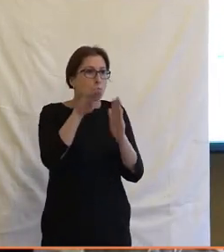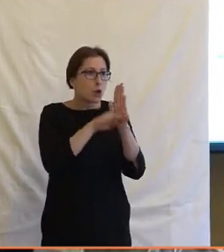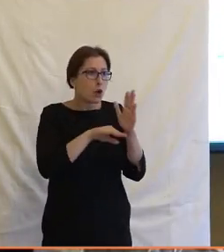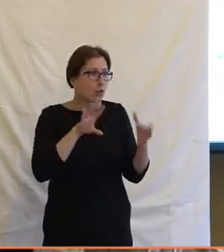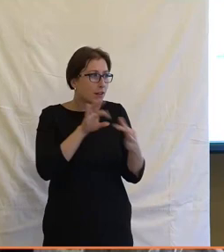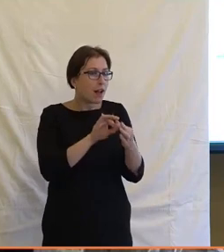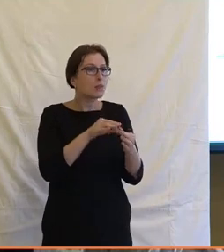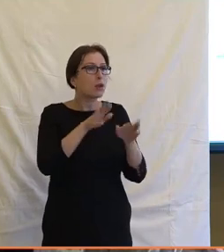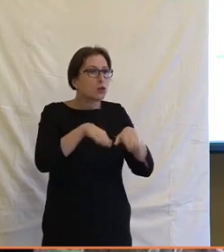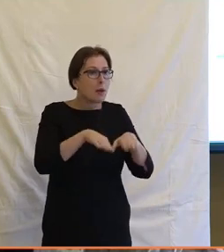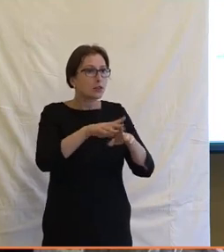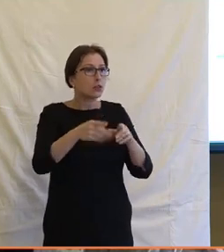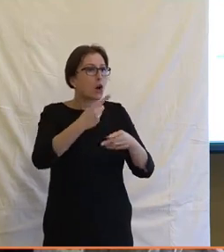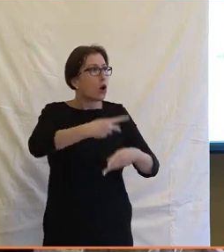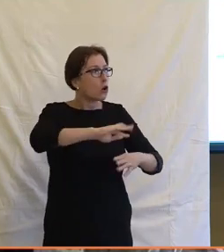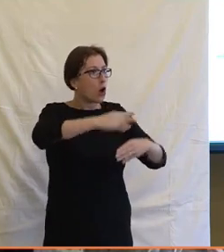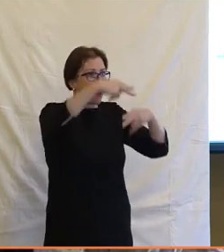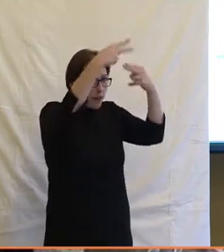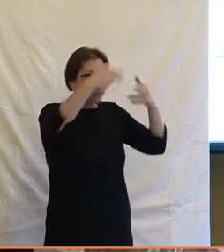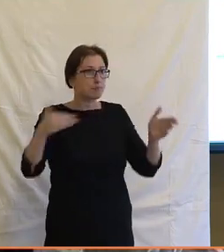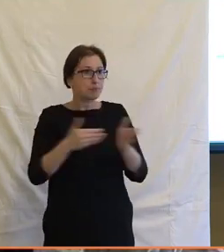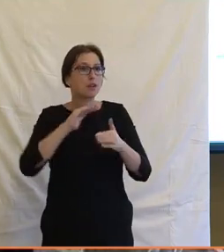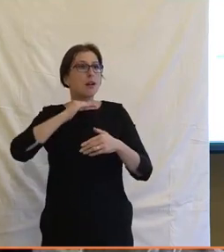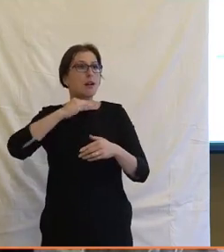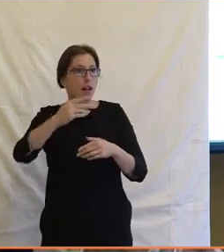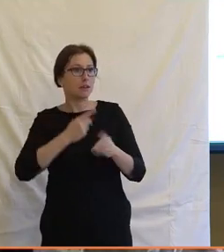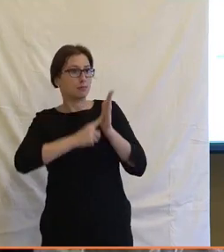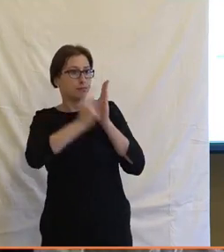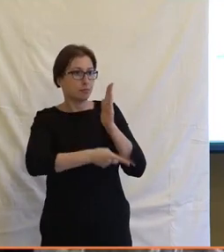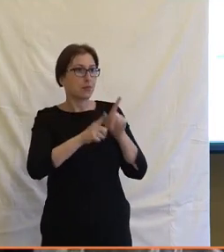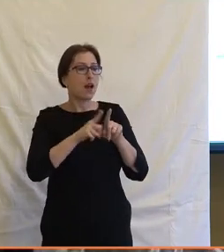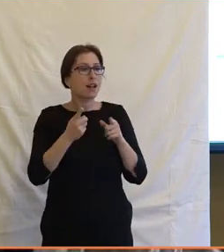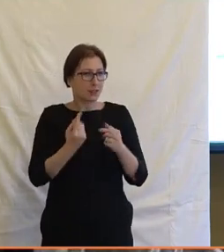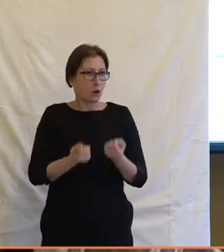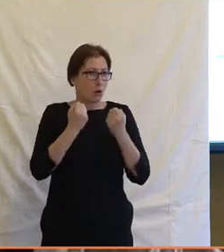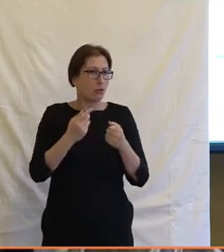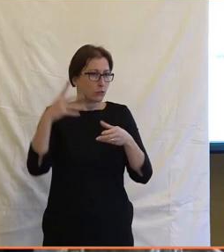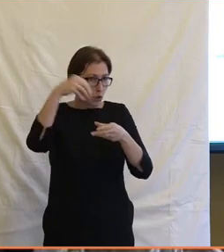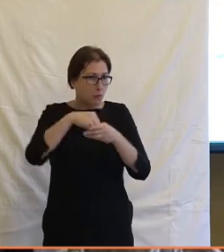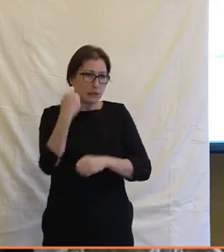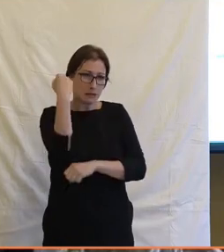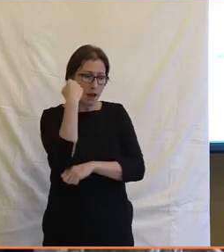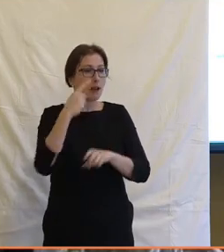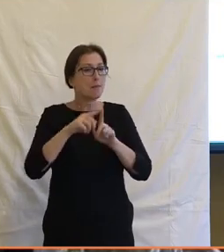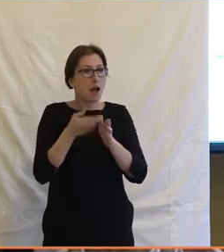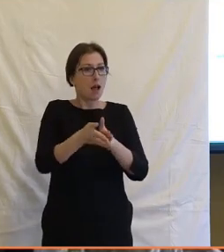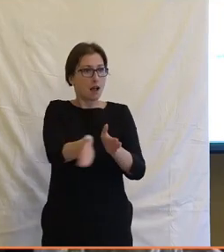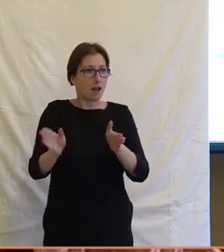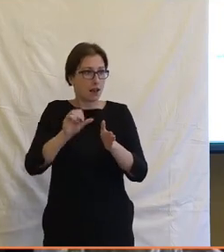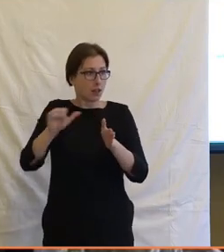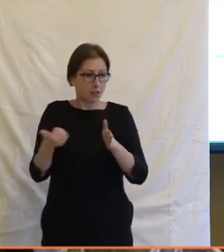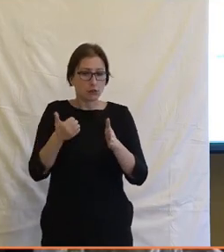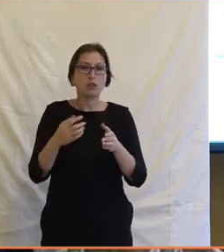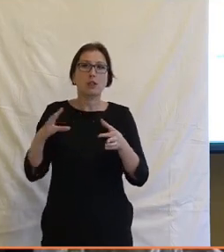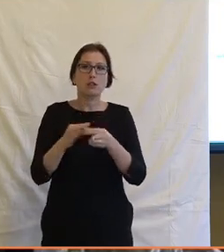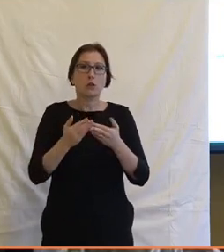který rozpohybuje třeba roletu, ventilačku či televizi, k tomu jsou potřeba další vlastně komponenty, jako jsou řídící jednotky, ty jako pomůcka